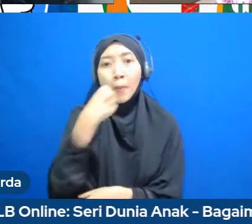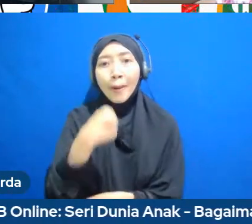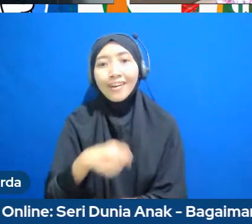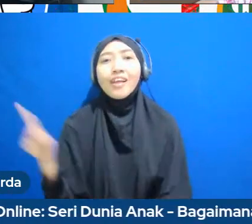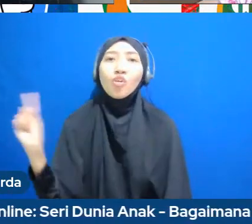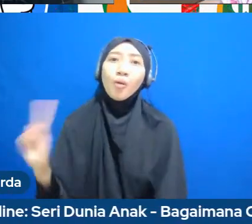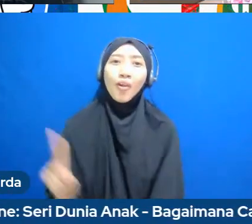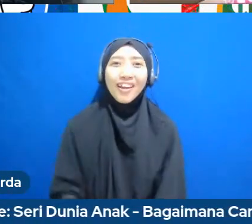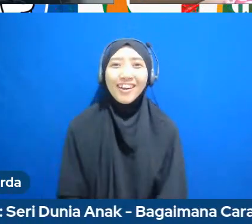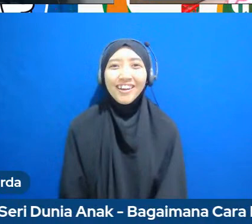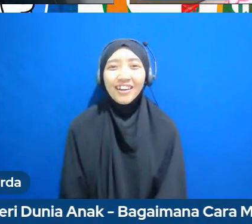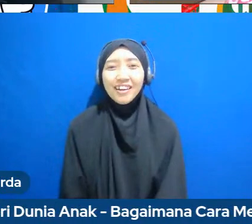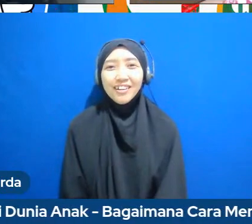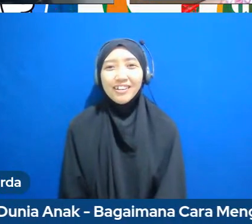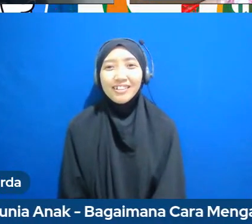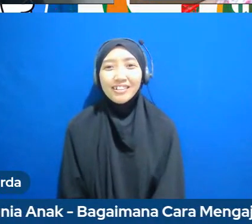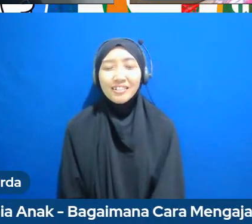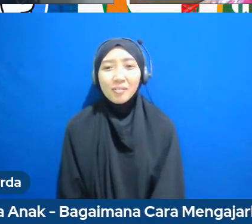boleh gitu.